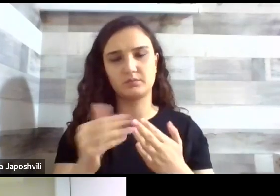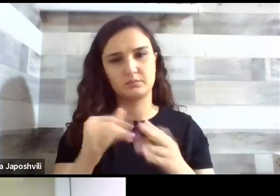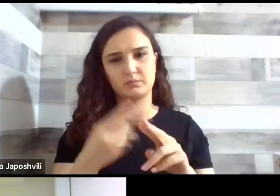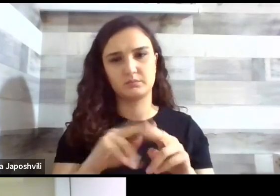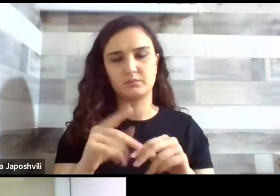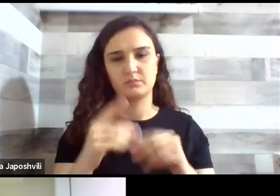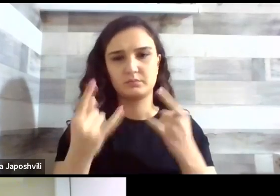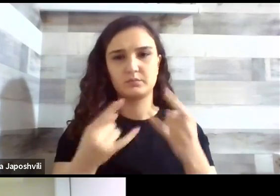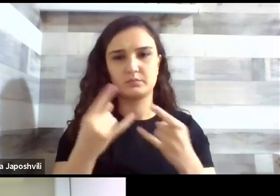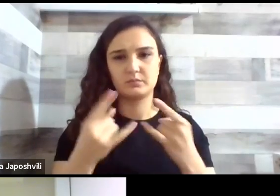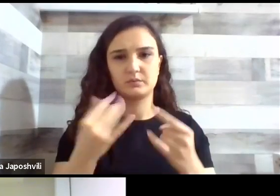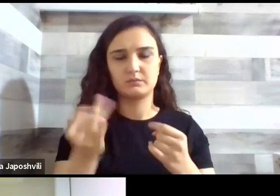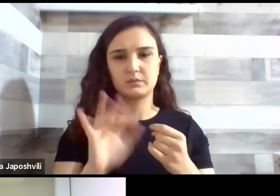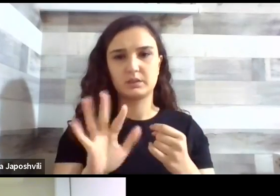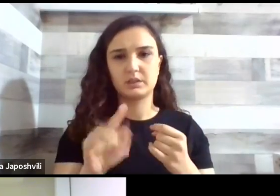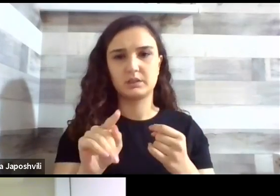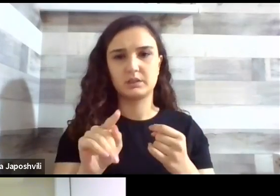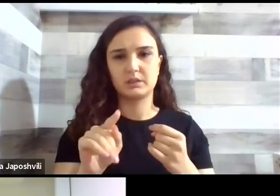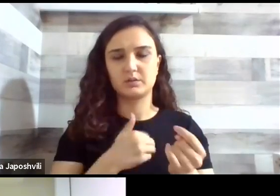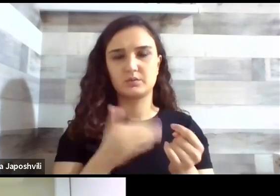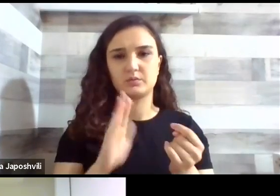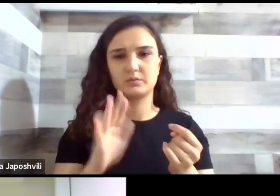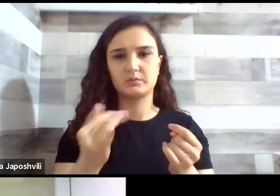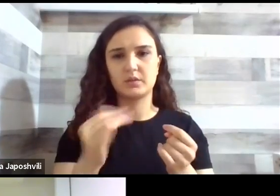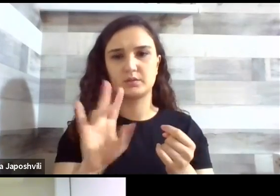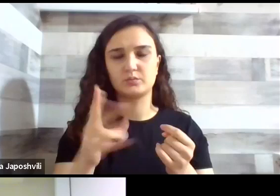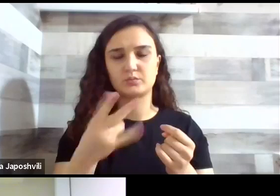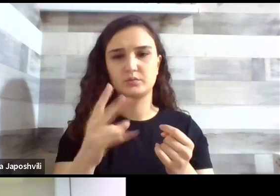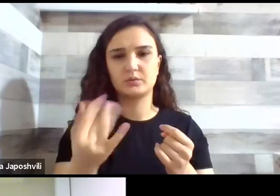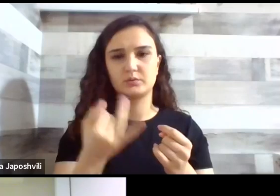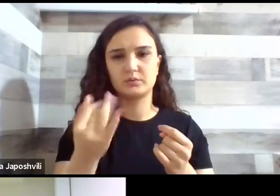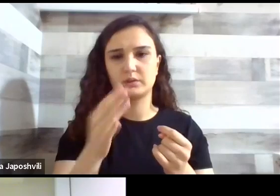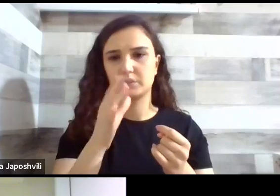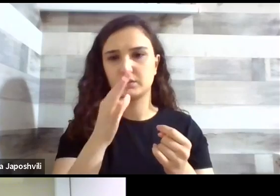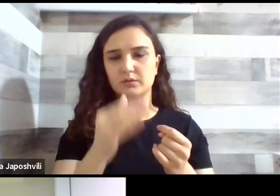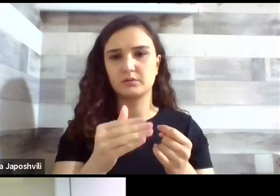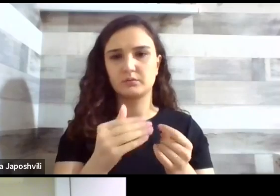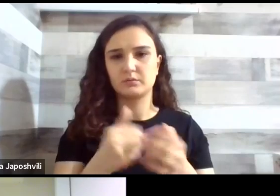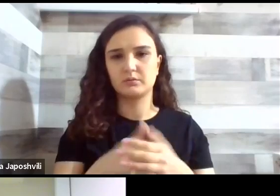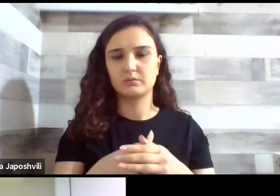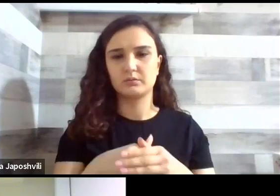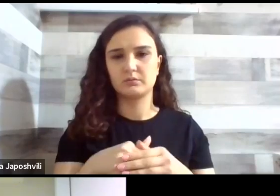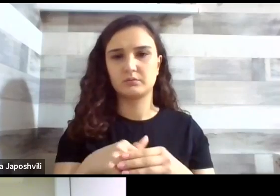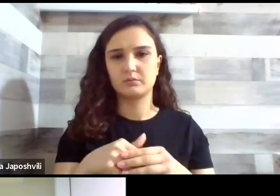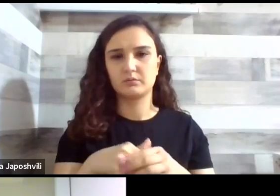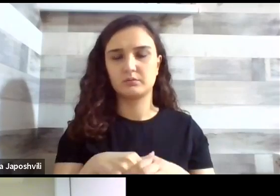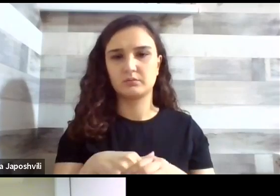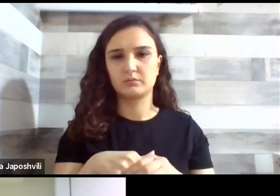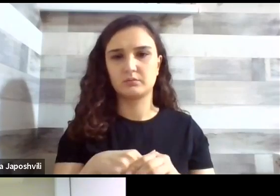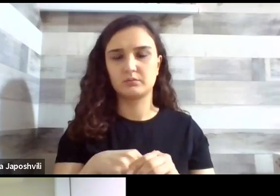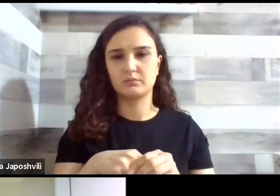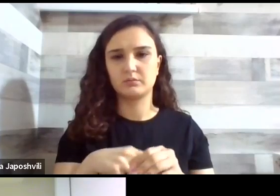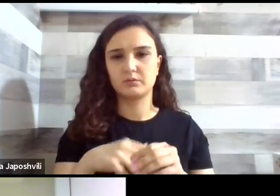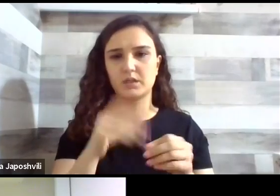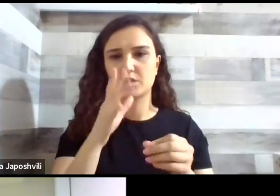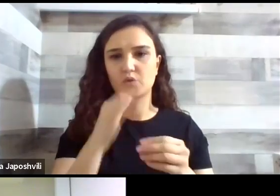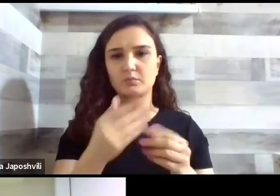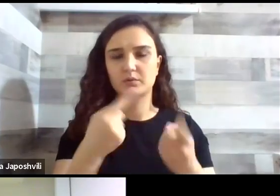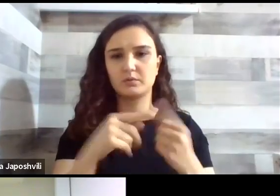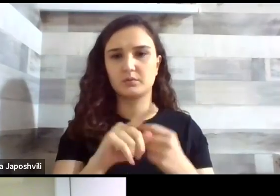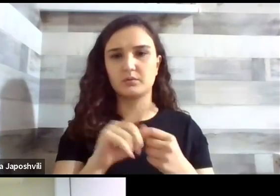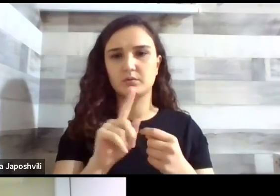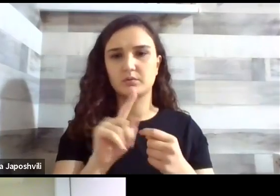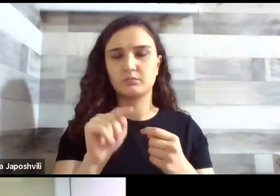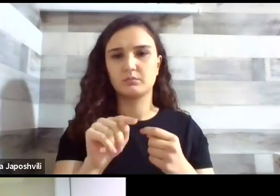უბრალოდ ეკრანი არ აინტერესებს და არც უნდა აინტერესებდეს, ასაკობრივი შეიძლება თავისებურებიდან გამომდინარე, რომ ეს